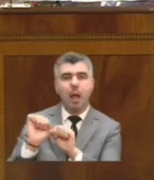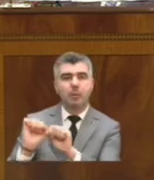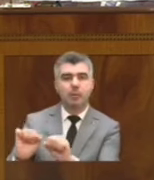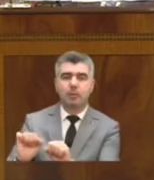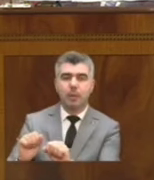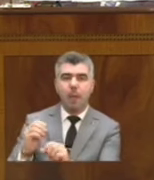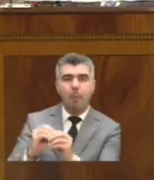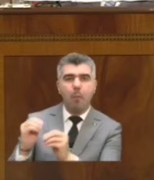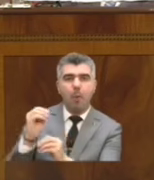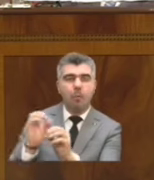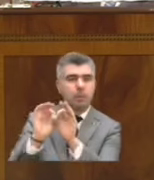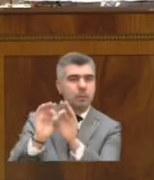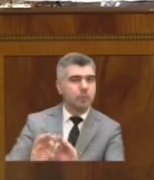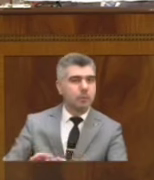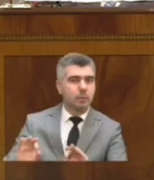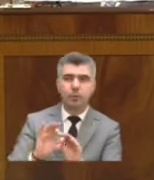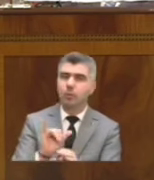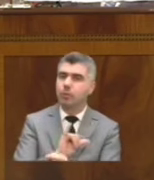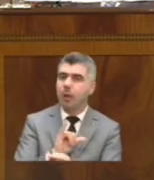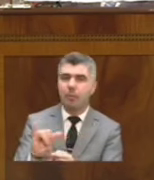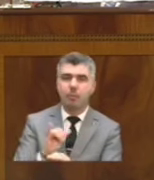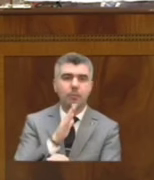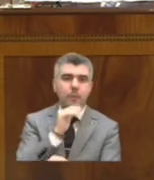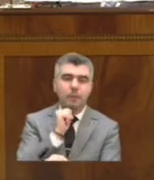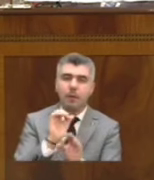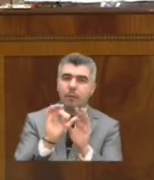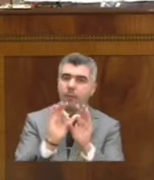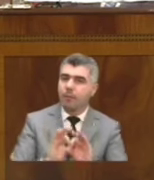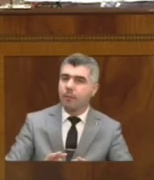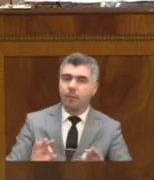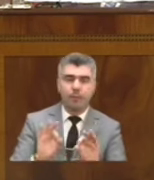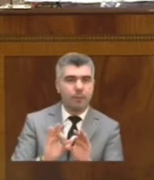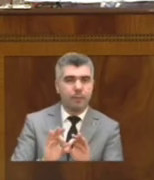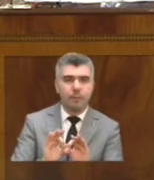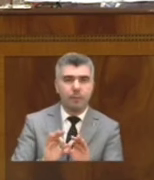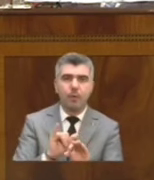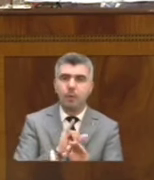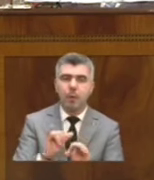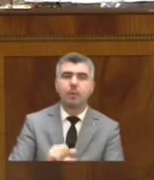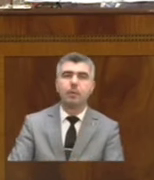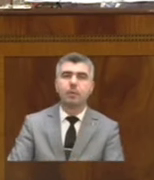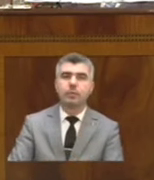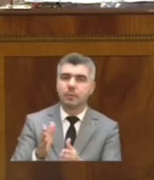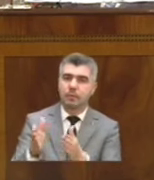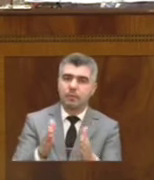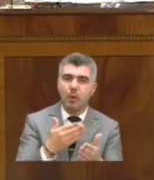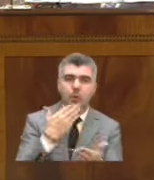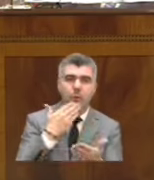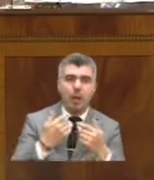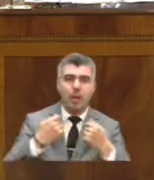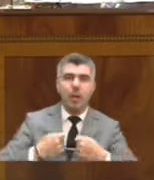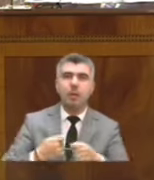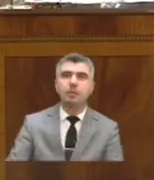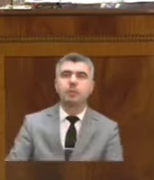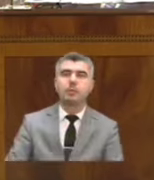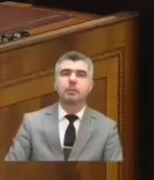الثمن تاعو دون أي ارتفاع ودون أي علاقة بين الموضوعين. شكرا سيد